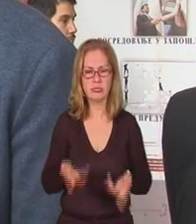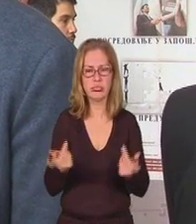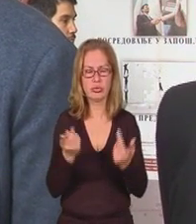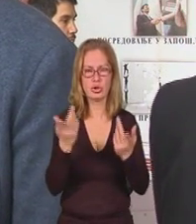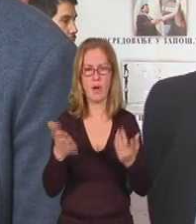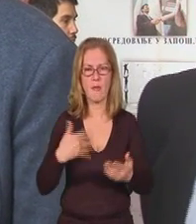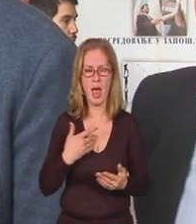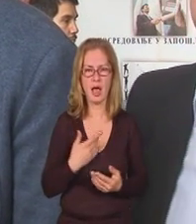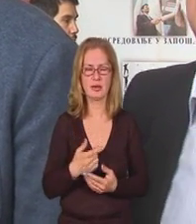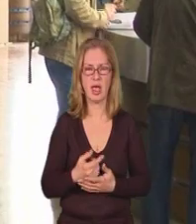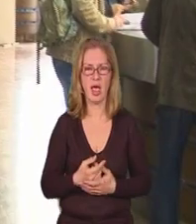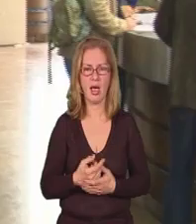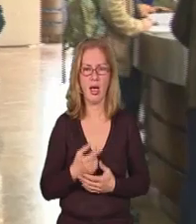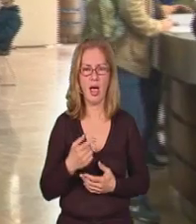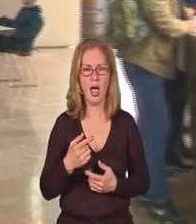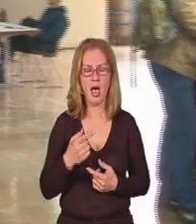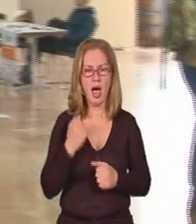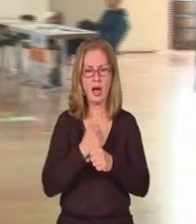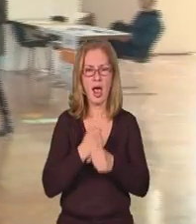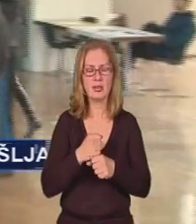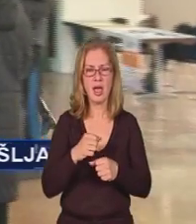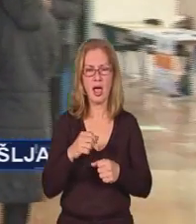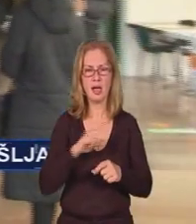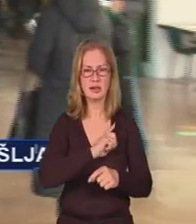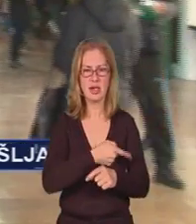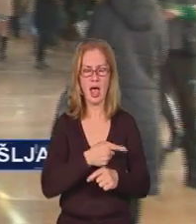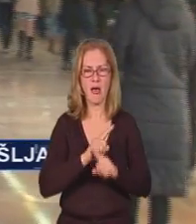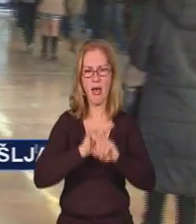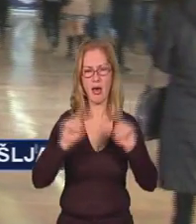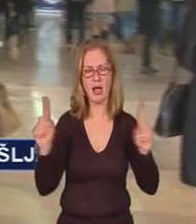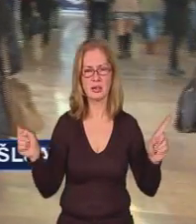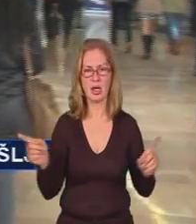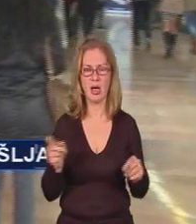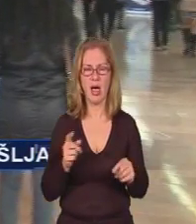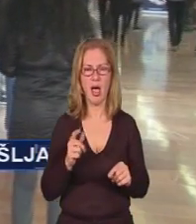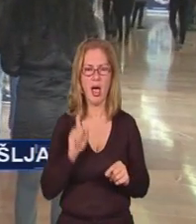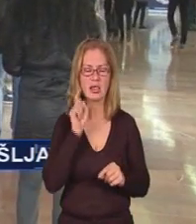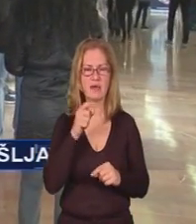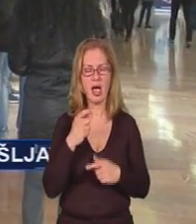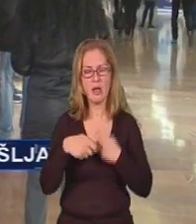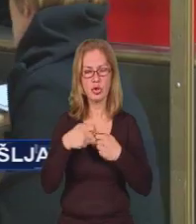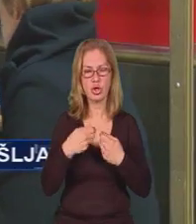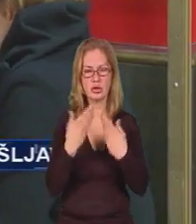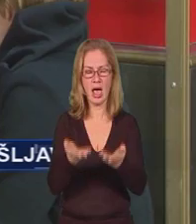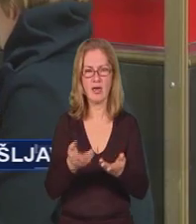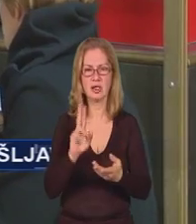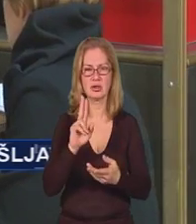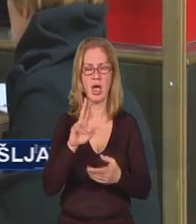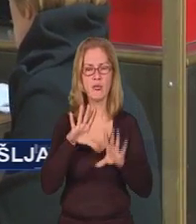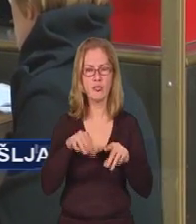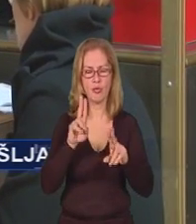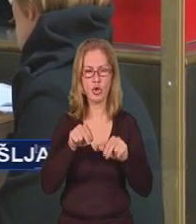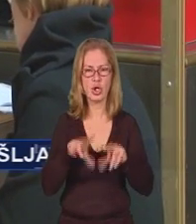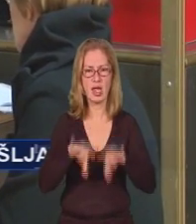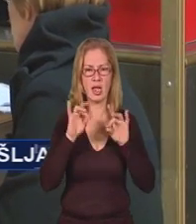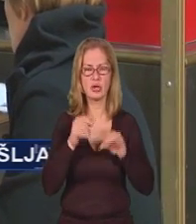kreativne industrije i start-upove. Radna snaga koja se odaziva na sajam je uglavnom raznolika, te skoro svaki poslodavac može za sebe i svoju firmu